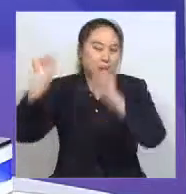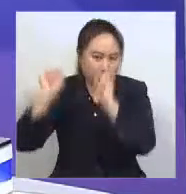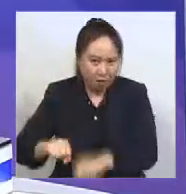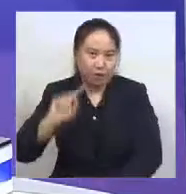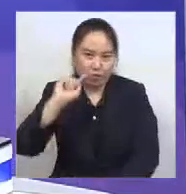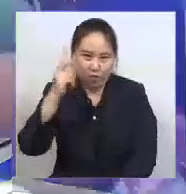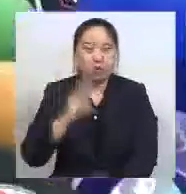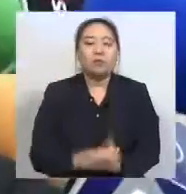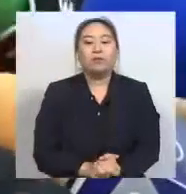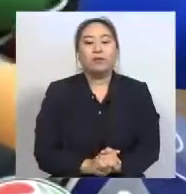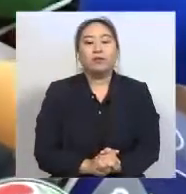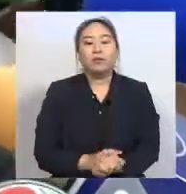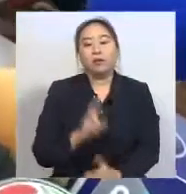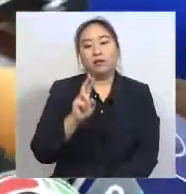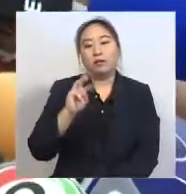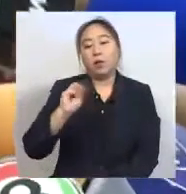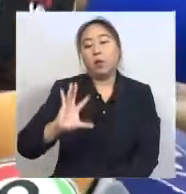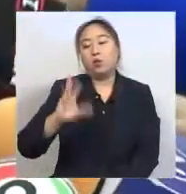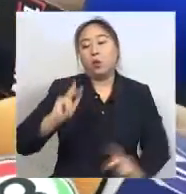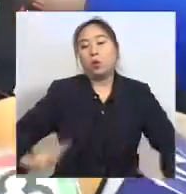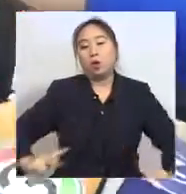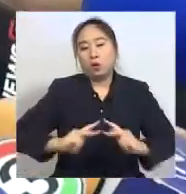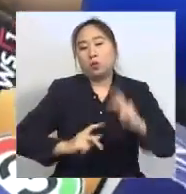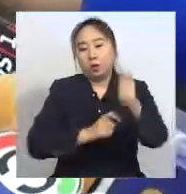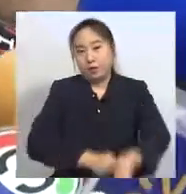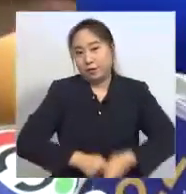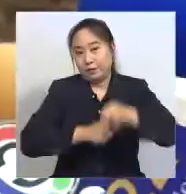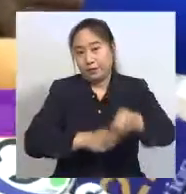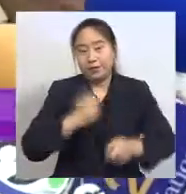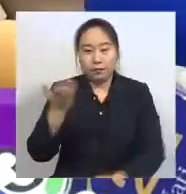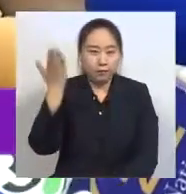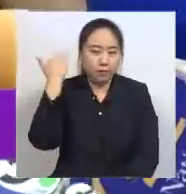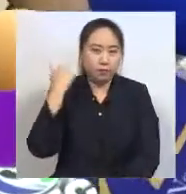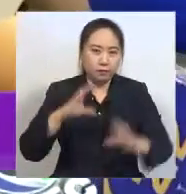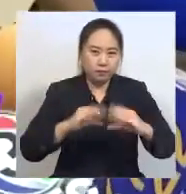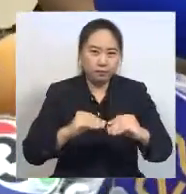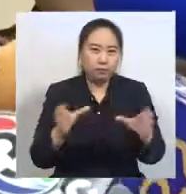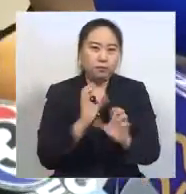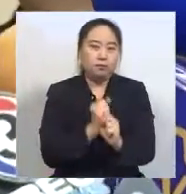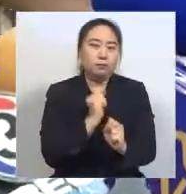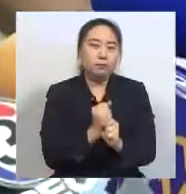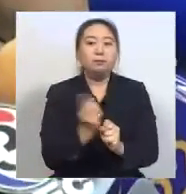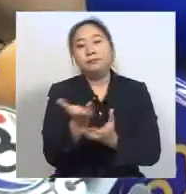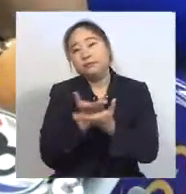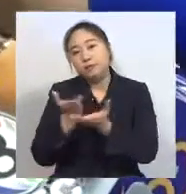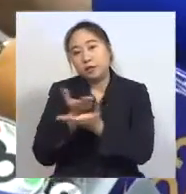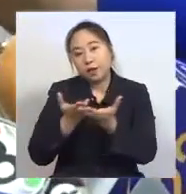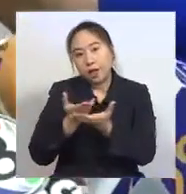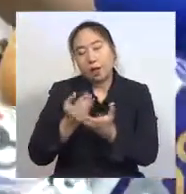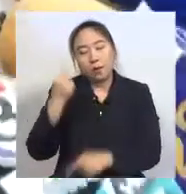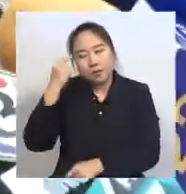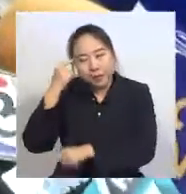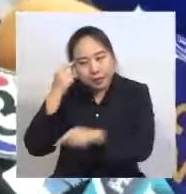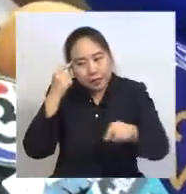โดยนางสาวมนัญญาไทยเศรษฐรัฐมนตรีช่วยว่าการกระทรวงเกษตรและสหกรณ์เมื่อวานนี้ก็มีการประชุมคณะทำงานเพื่อที่จะพิจารณาความคิดเห็น4ฝ่